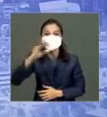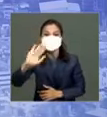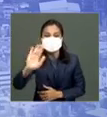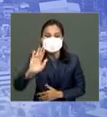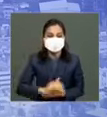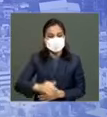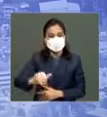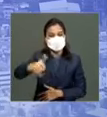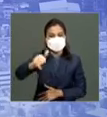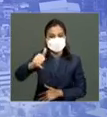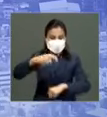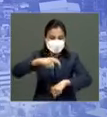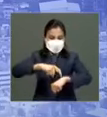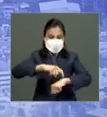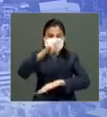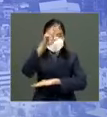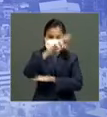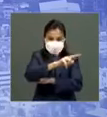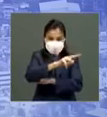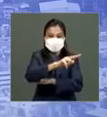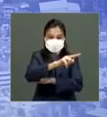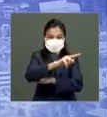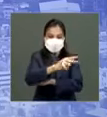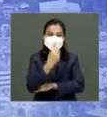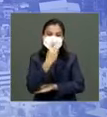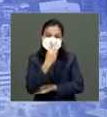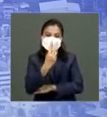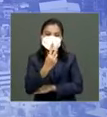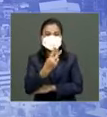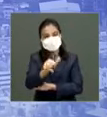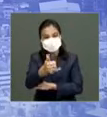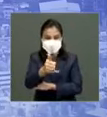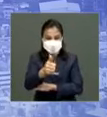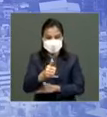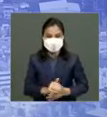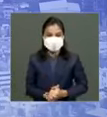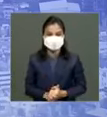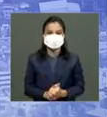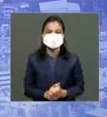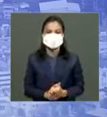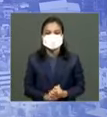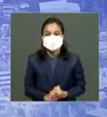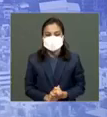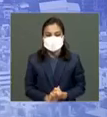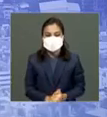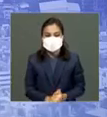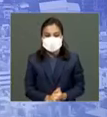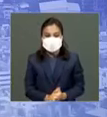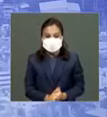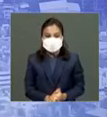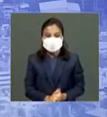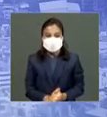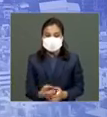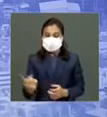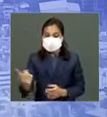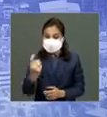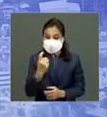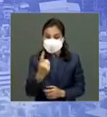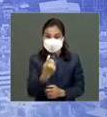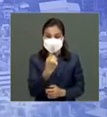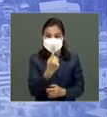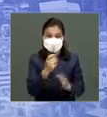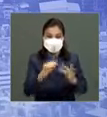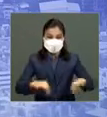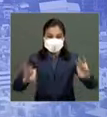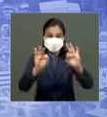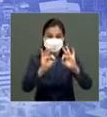สำหรับช่วงบ่ายสามนะครับอันนี้ก็จะแยกขึ้นมาเป็นบางช่วงบางตอนแล้วก็นำข้อคำถามที่สำคัญในเชิ